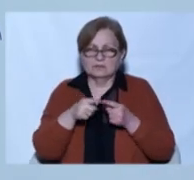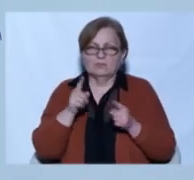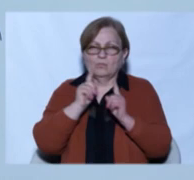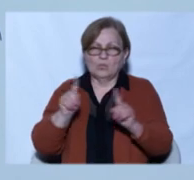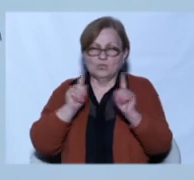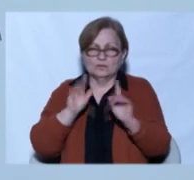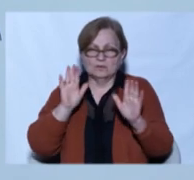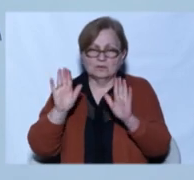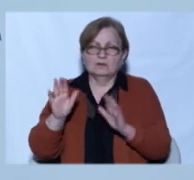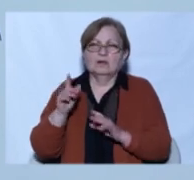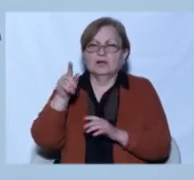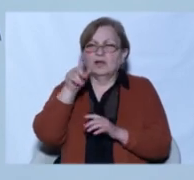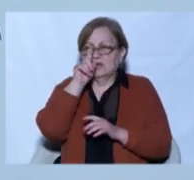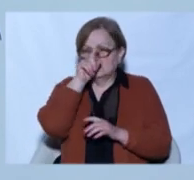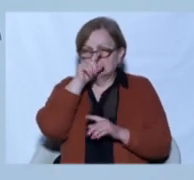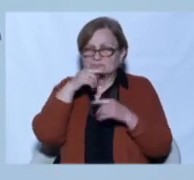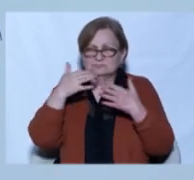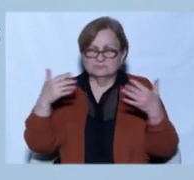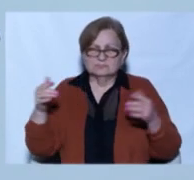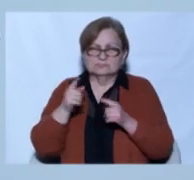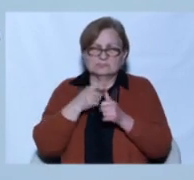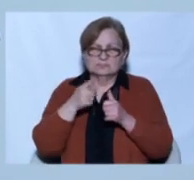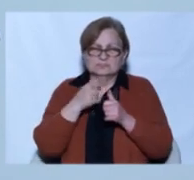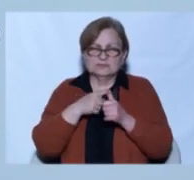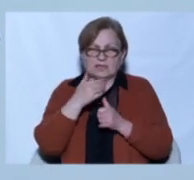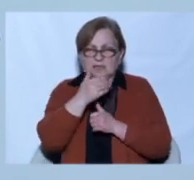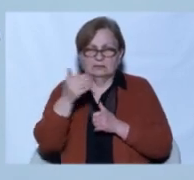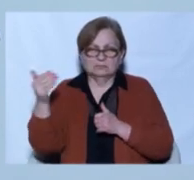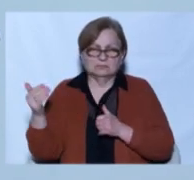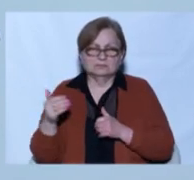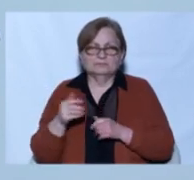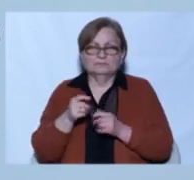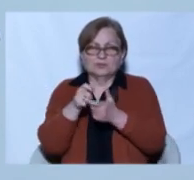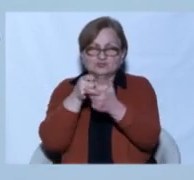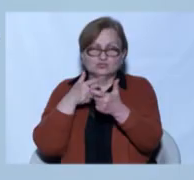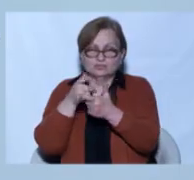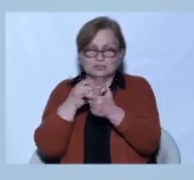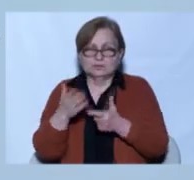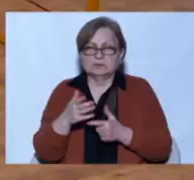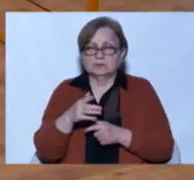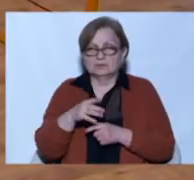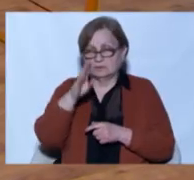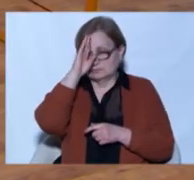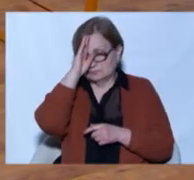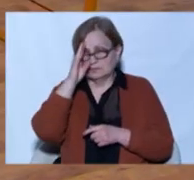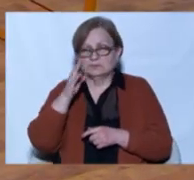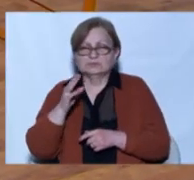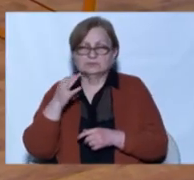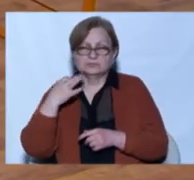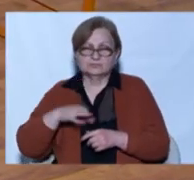ჩრდილოეთური ნისკარტ მარწუხა, კავკასიურის კვინჩა, შურდული, ბიჭი ჩიტი და ოსტატი